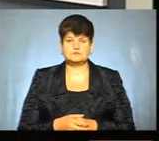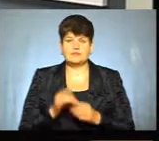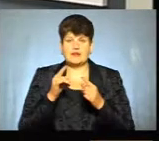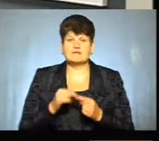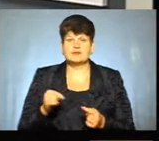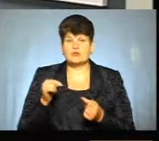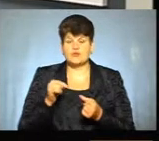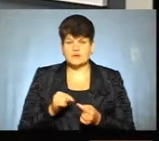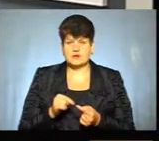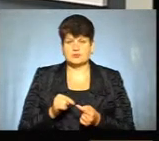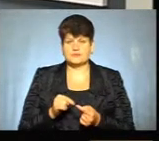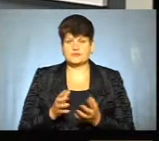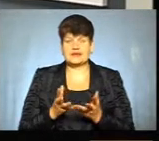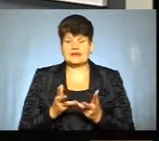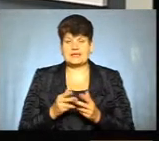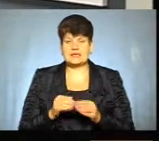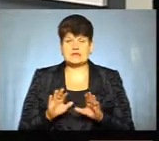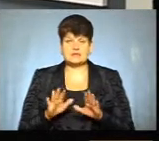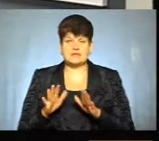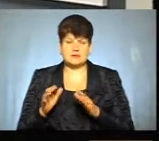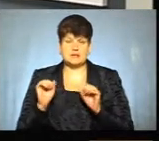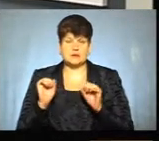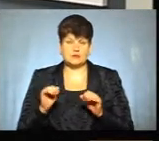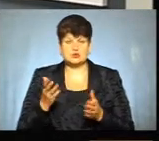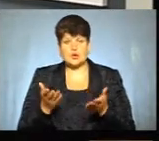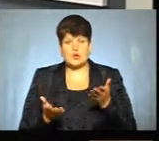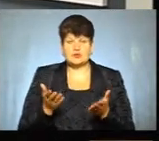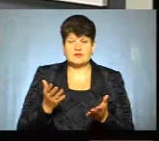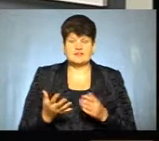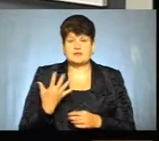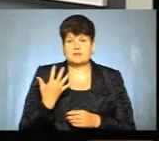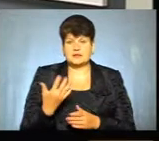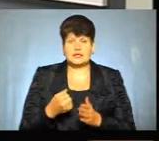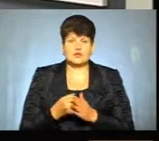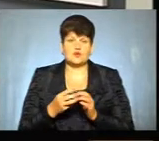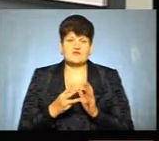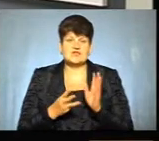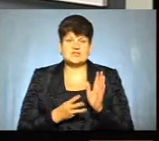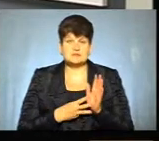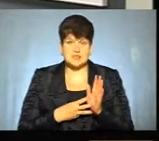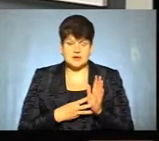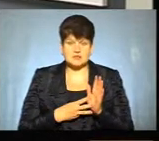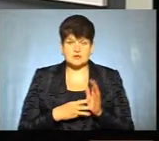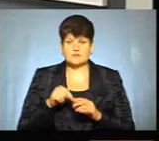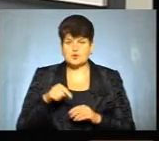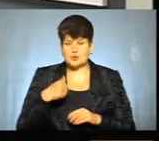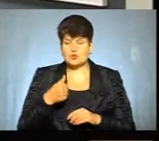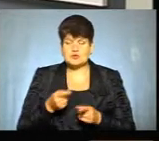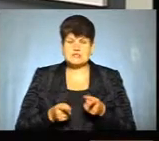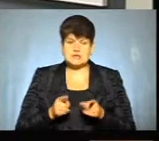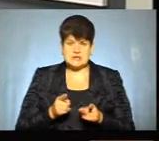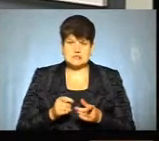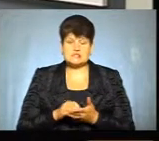Відповідно, просто кількість випадків може коливатися там і від 5 до 18. В цьому році дійсно в нас